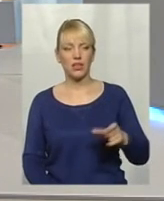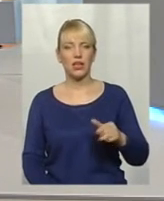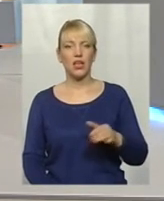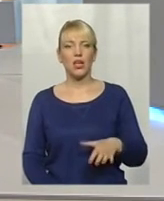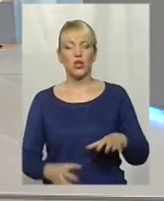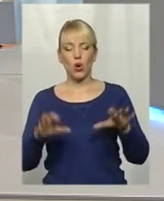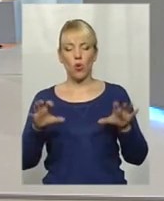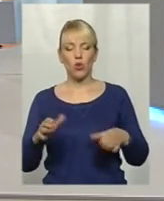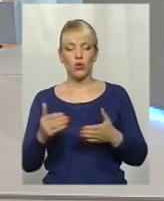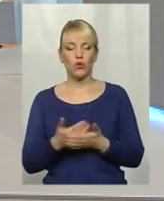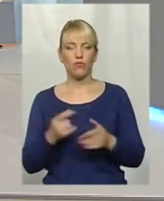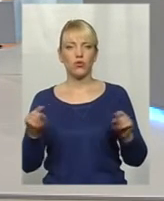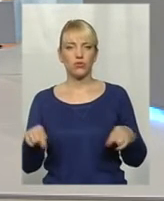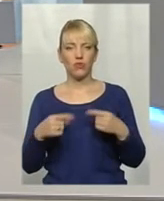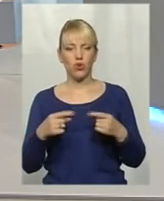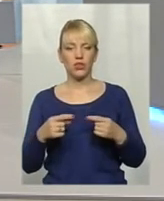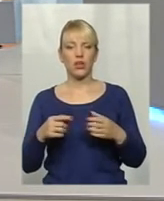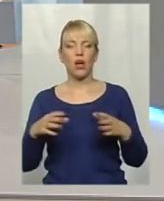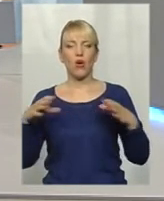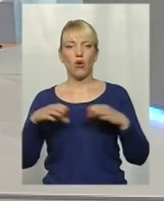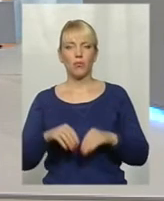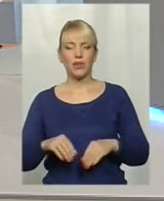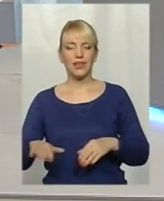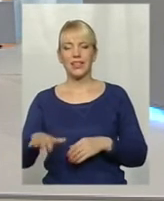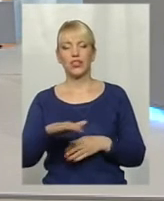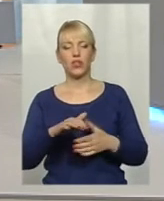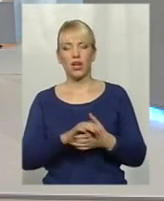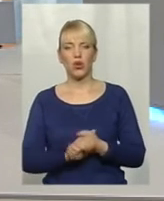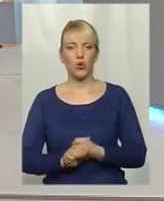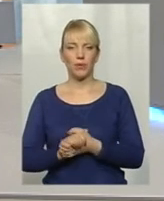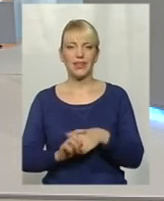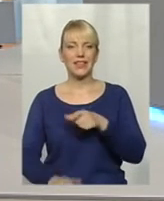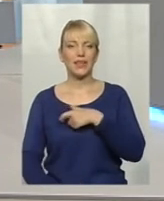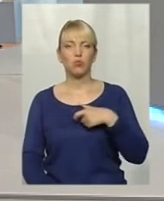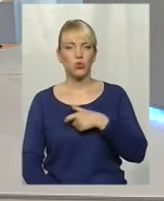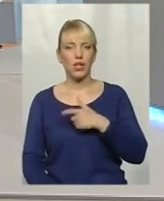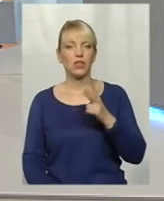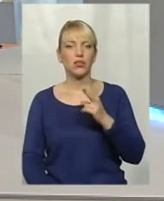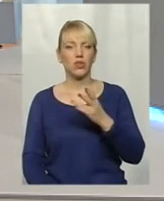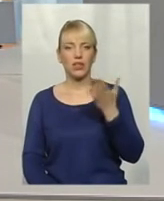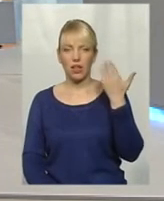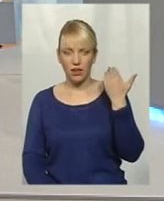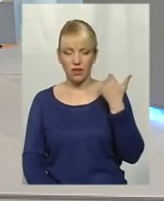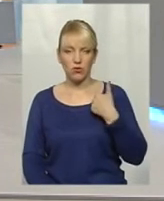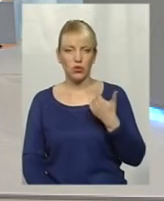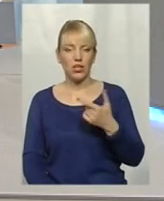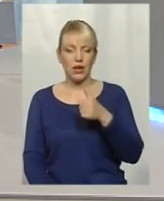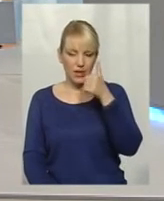голови новостворених об'єднаних територіальних громад, депутати, яких не так давно, рік тому